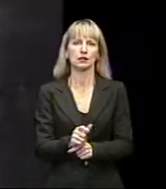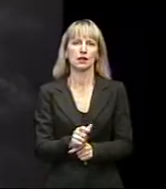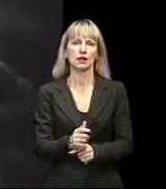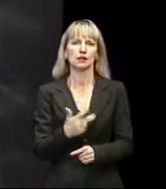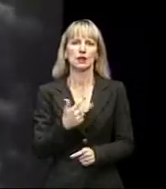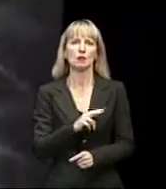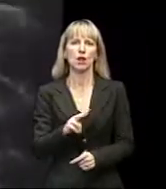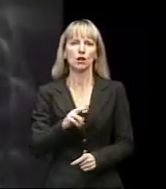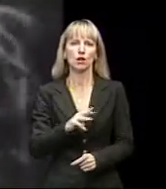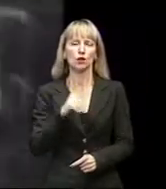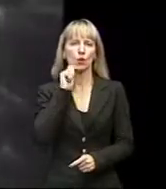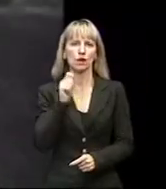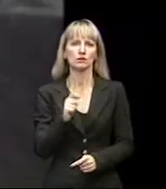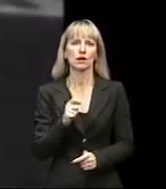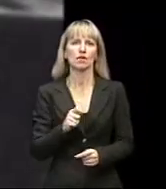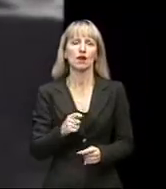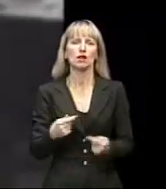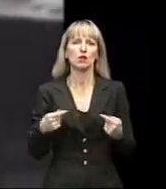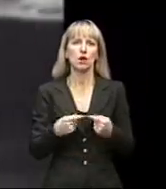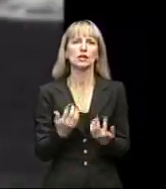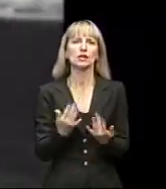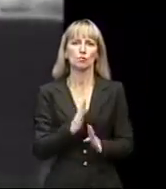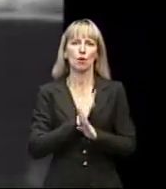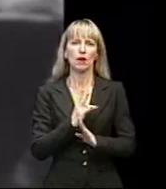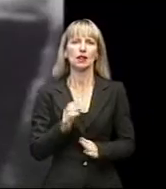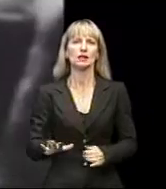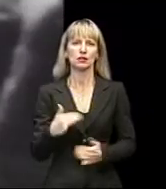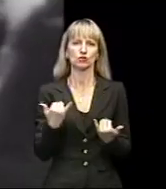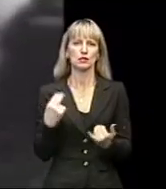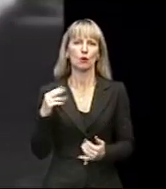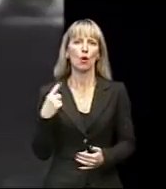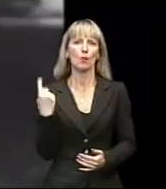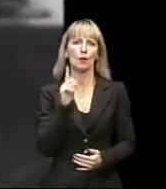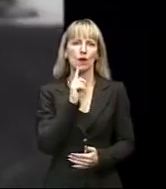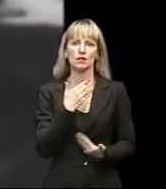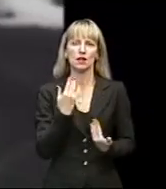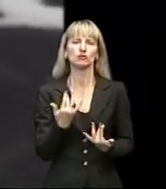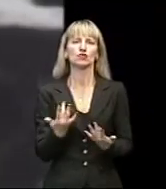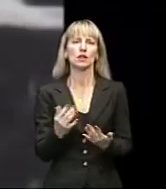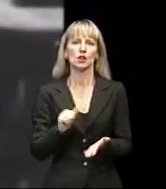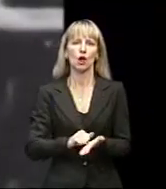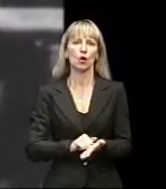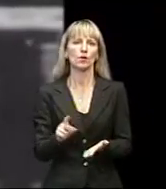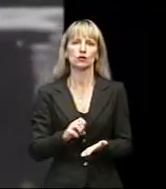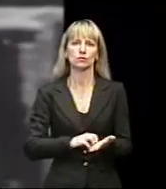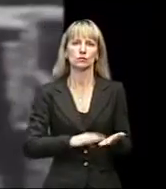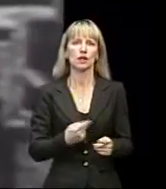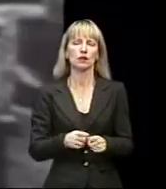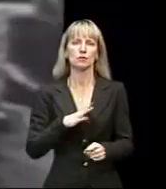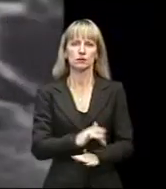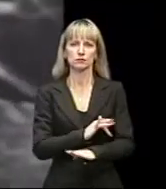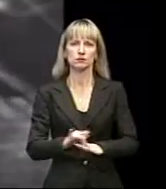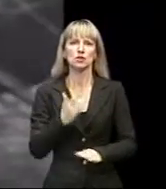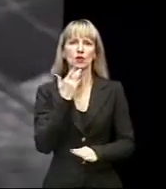пам'яті не дає точної кількості померлих на території нинішньої Запорізької області. Частина документів, що засвідчували це, була